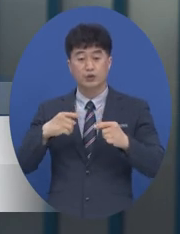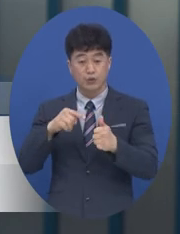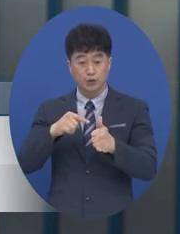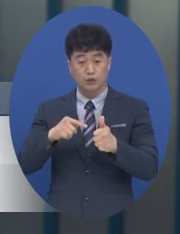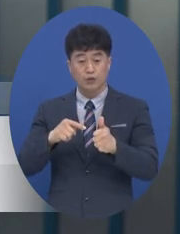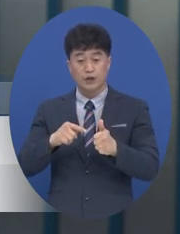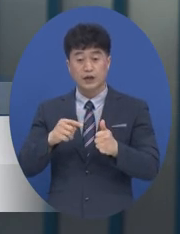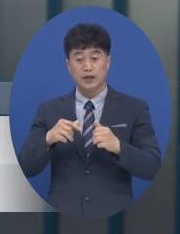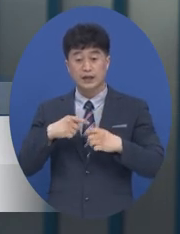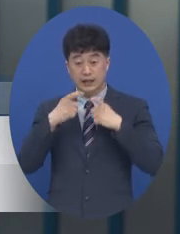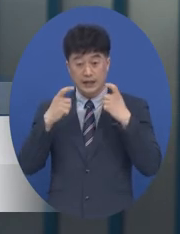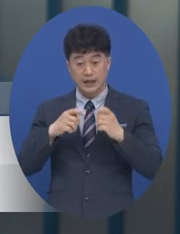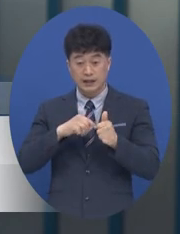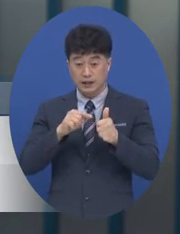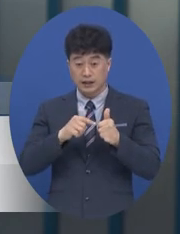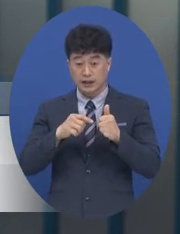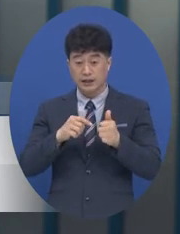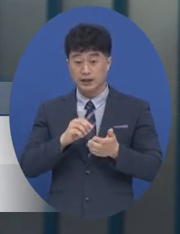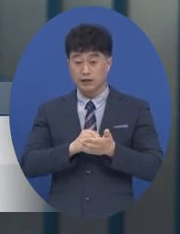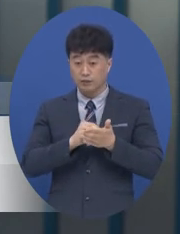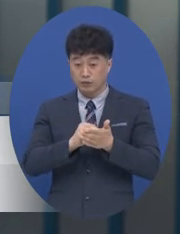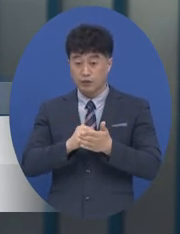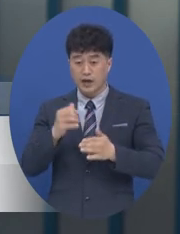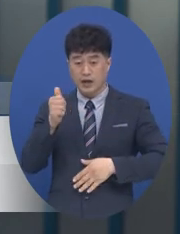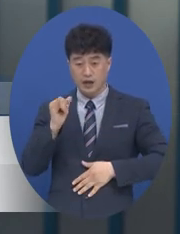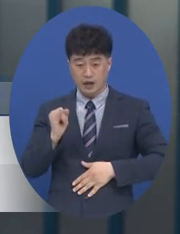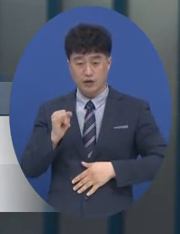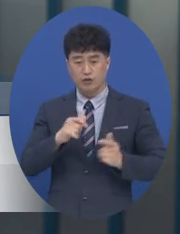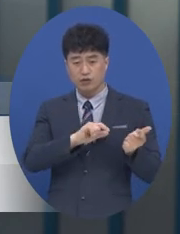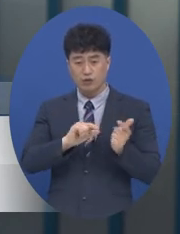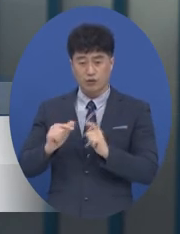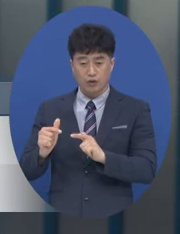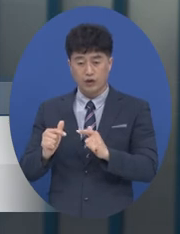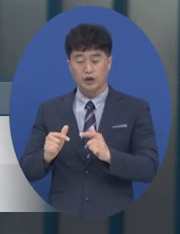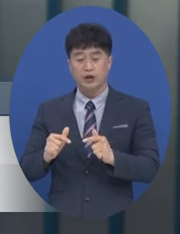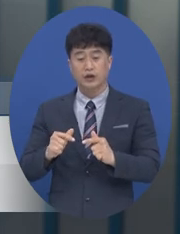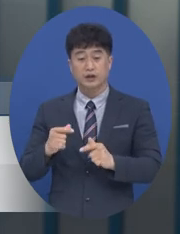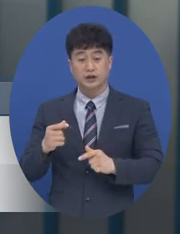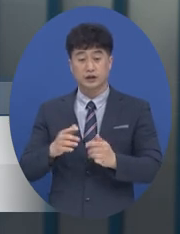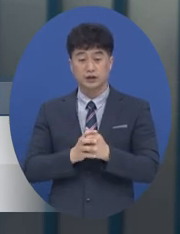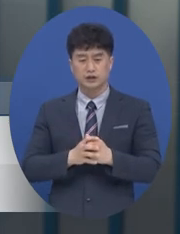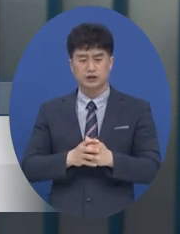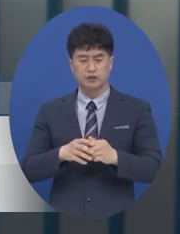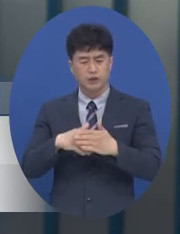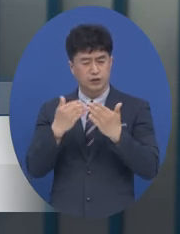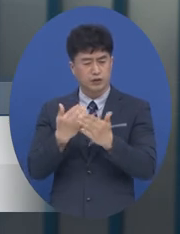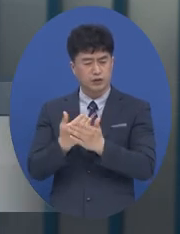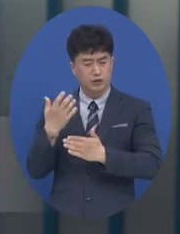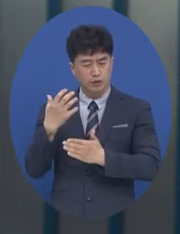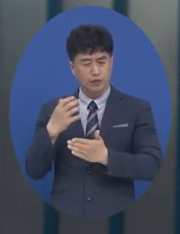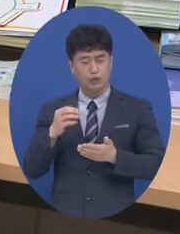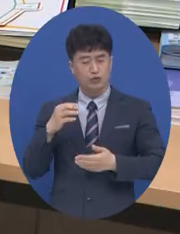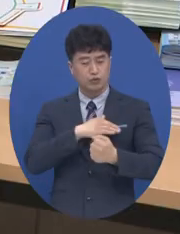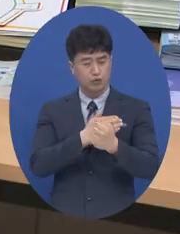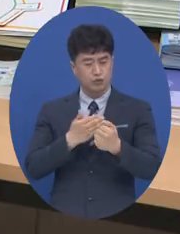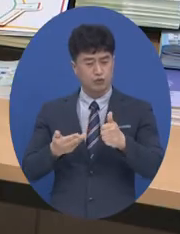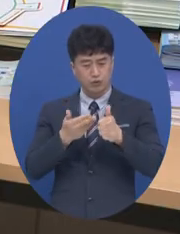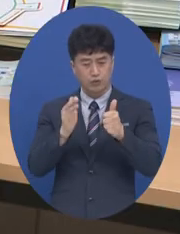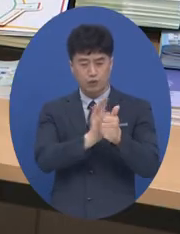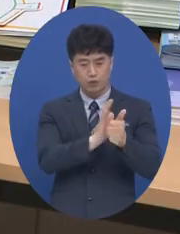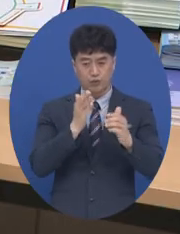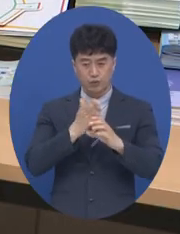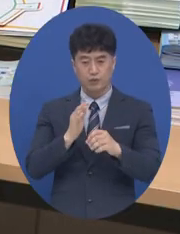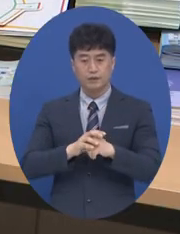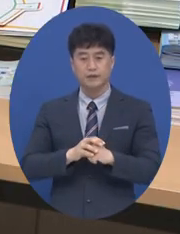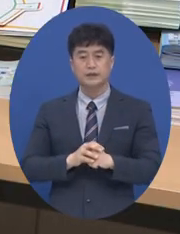클리닉, AI 면접 등 다양한 취업 지원 서비스들을 미션으로 완수하고 취업 역량을 키울 수 있도록 돕고 있습니다.